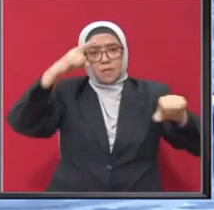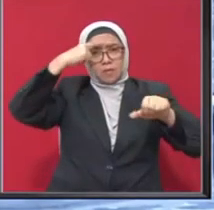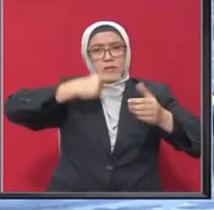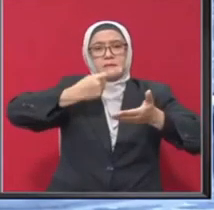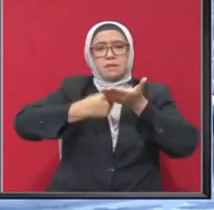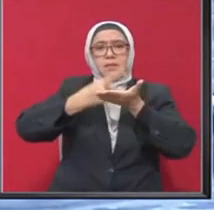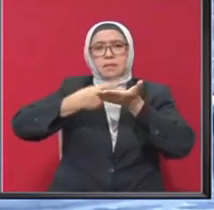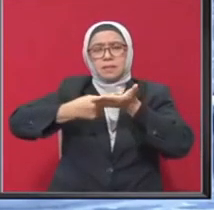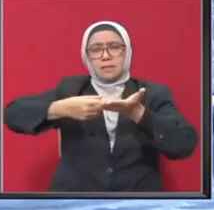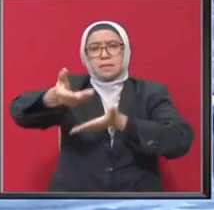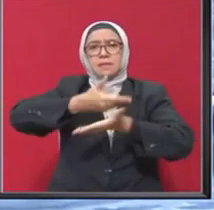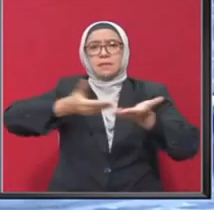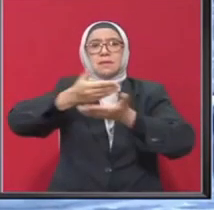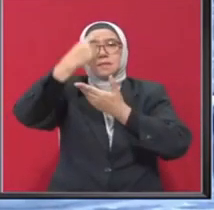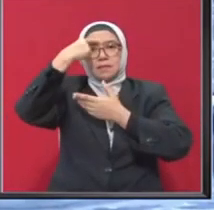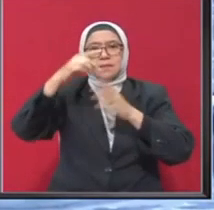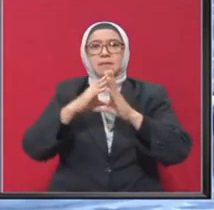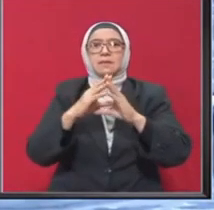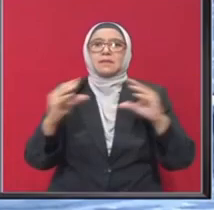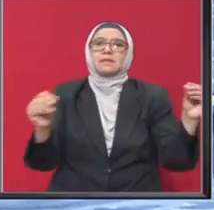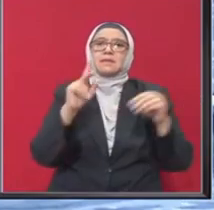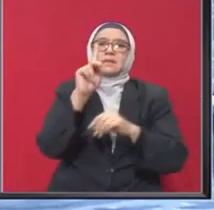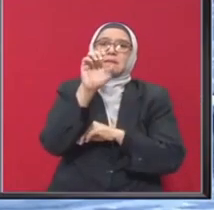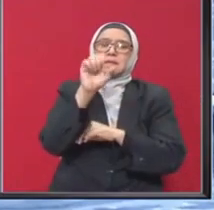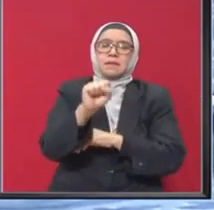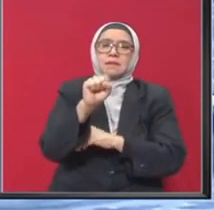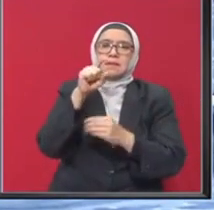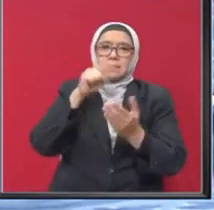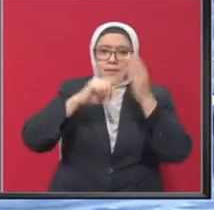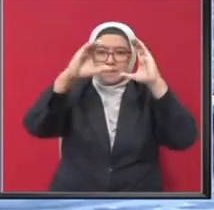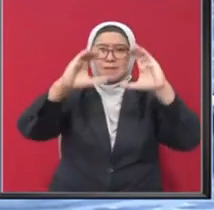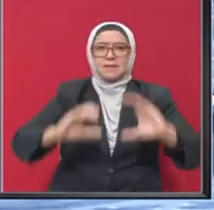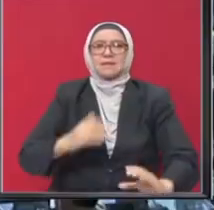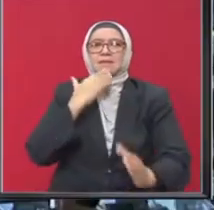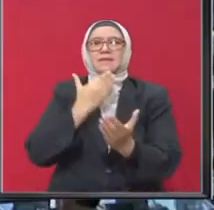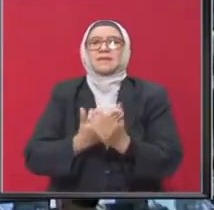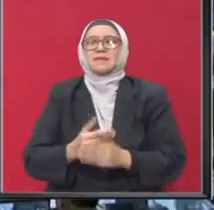bagi menyelesaikan kesini secara Wiwin situation masih sih yg